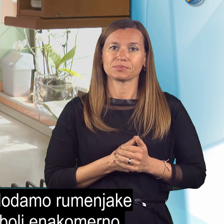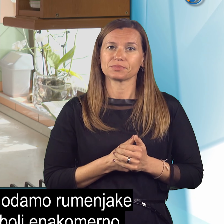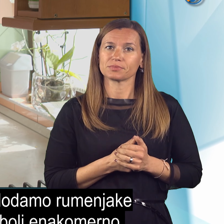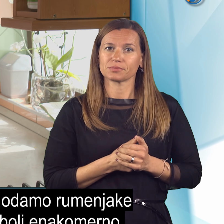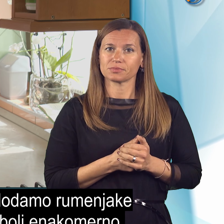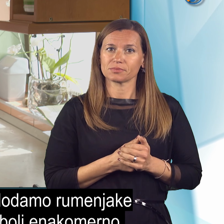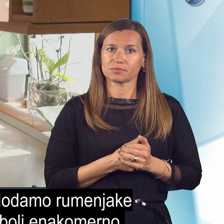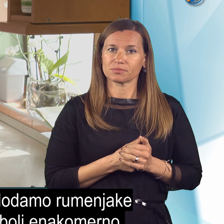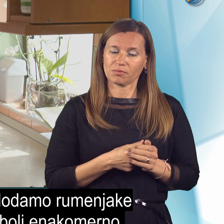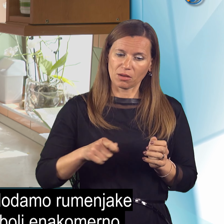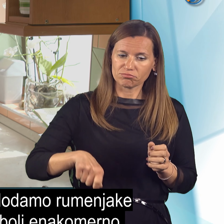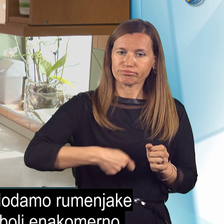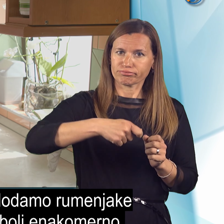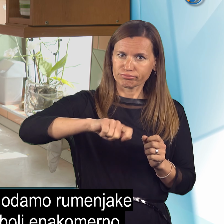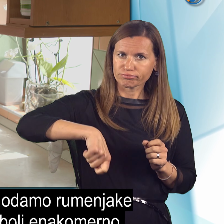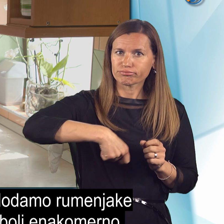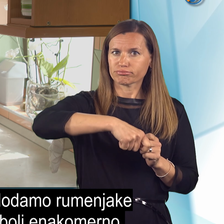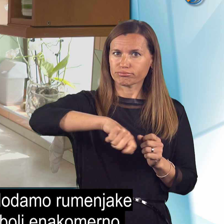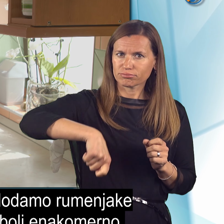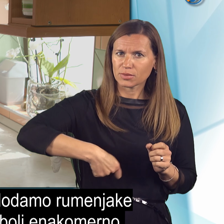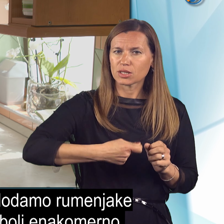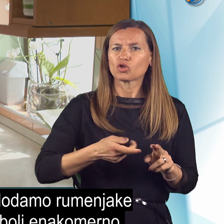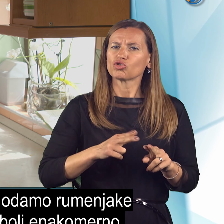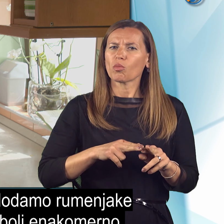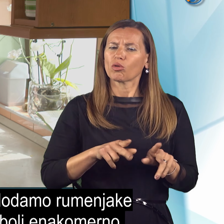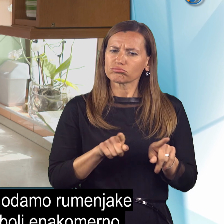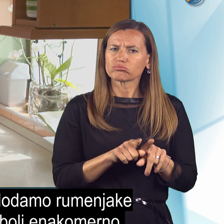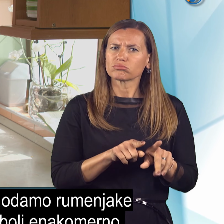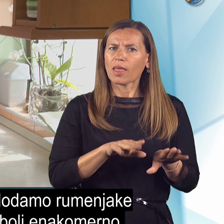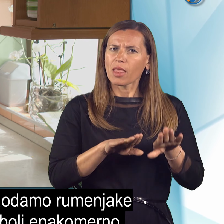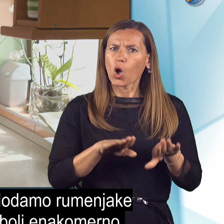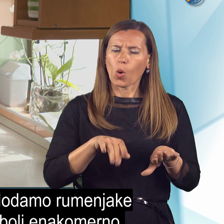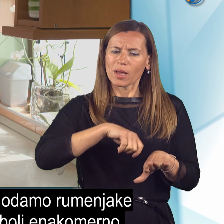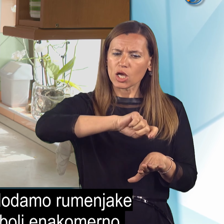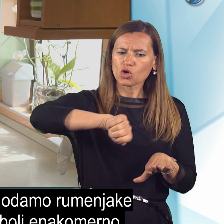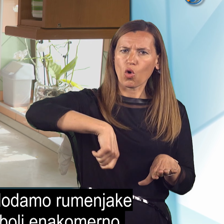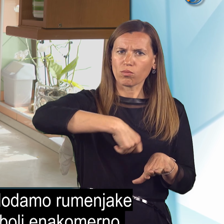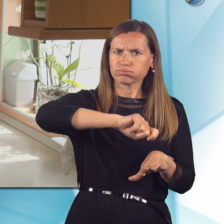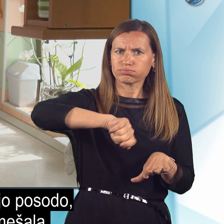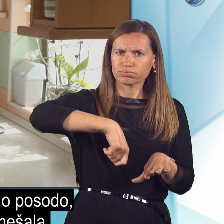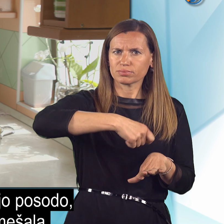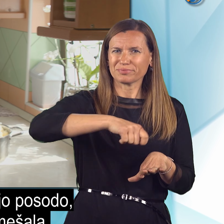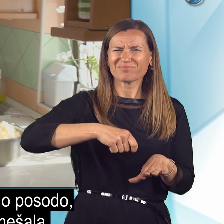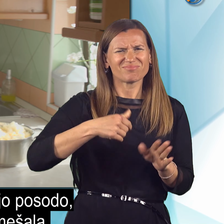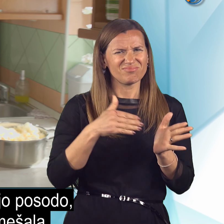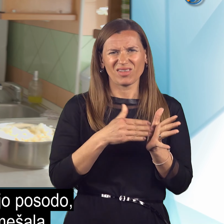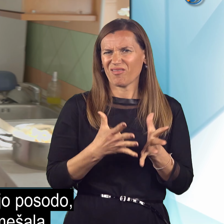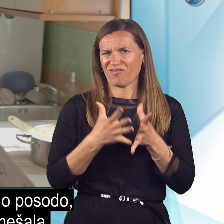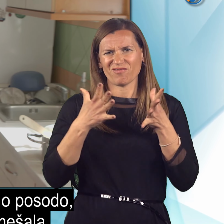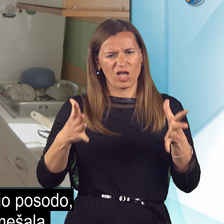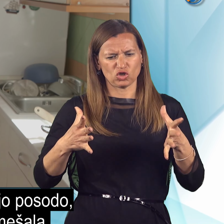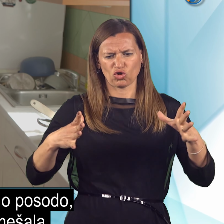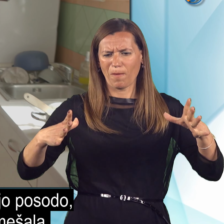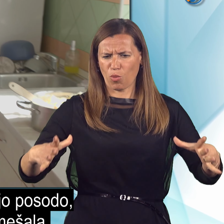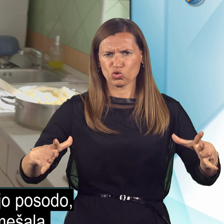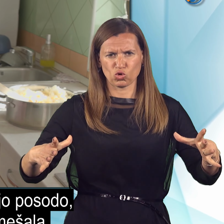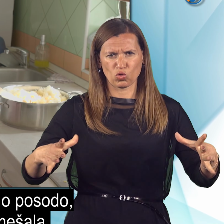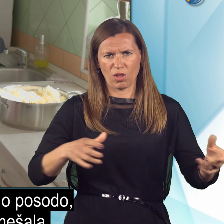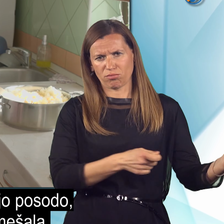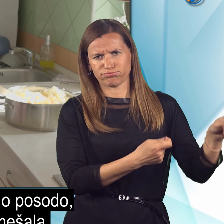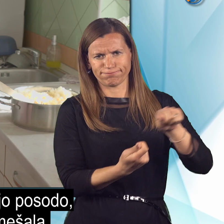Premešamo, da je čim bolj enakomerno. Jaz bom dala tu večjo posodo, ker bom